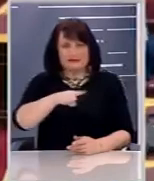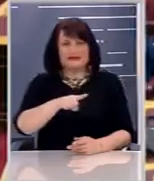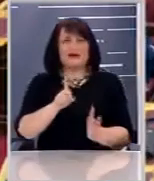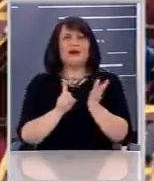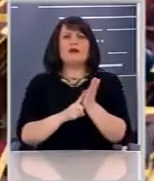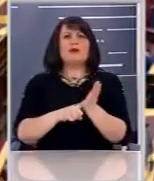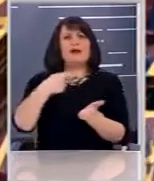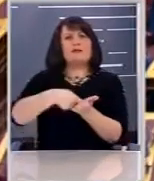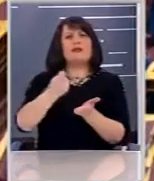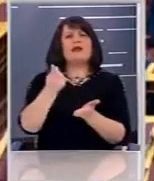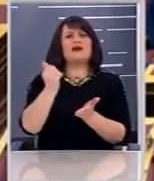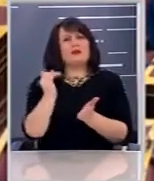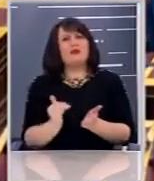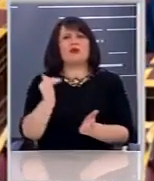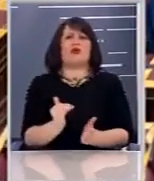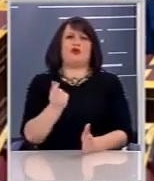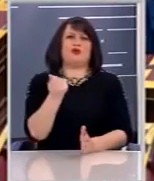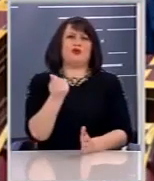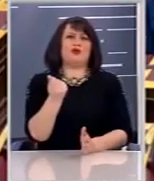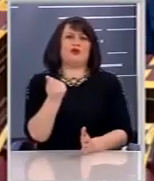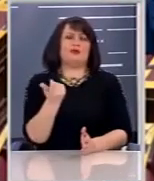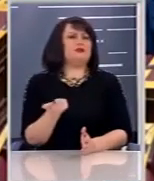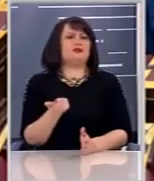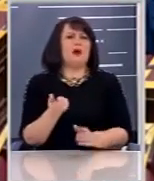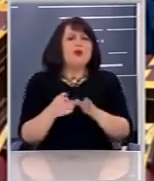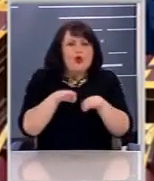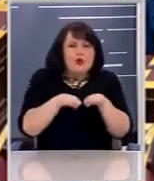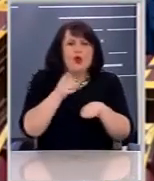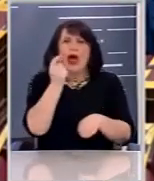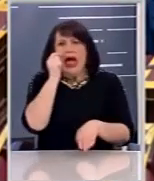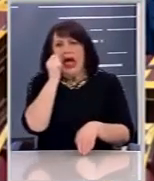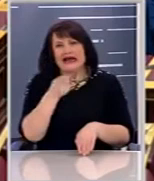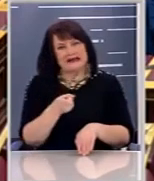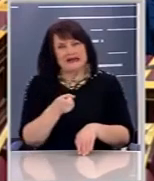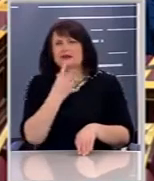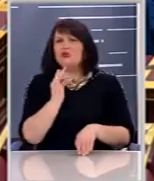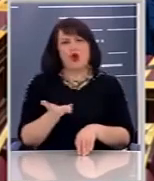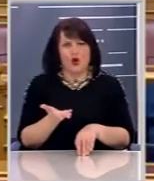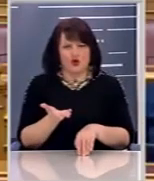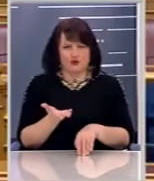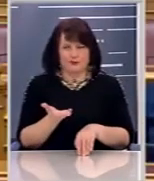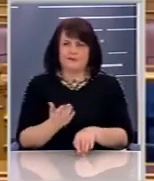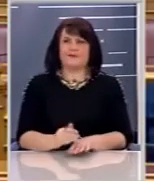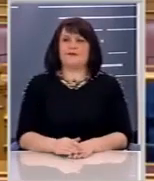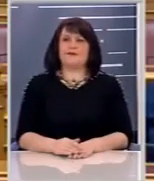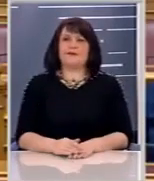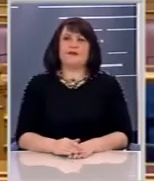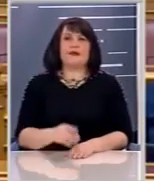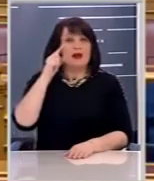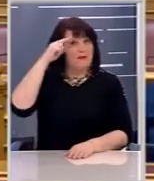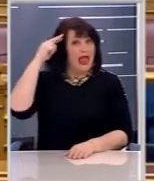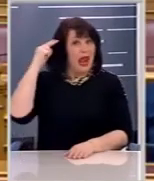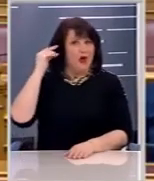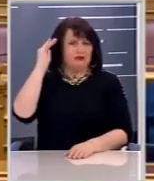να πληρώνονται και να αμείβονται λιγότερο από τις άνδρες, γιατί είναι λιγότερο